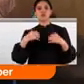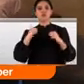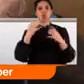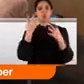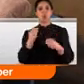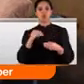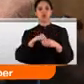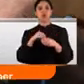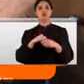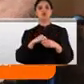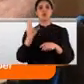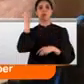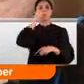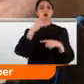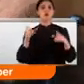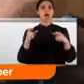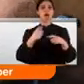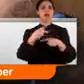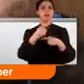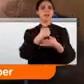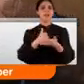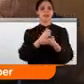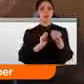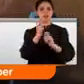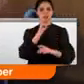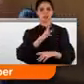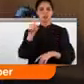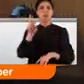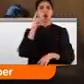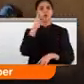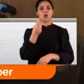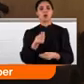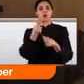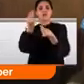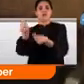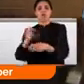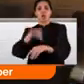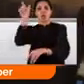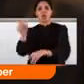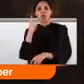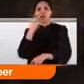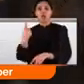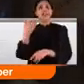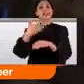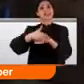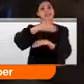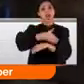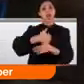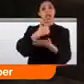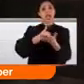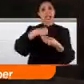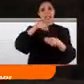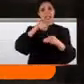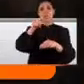zehri kullanılıyor. Buraya gelen hastalara bir raporla bu veriliyor. Daha önceden eczanelerde satılan mavi akrep